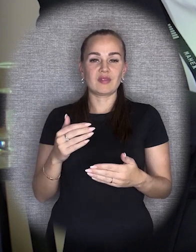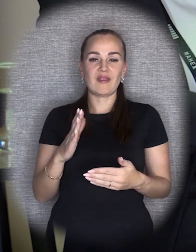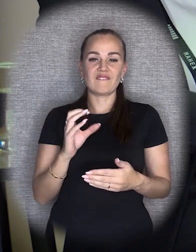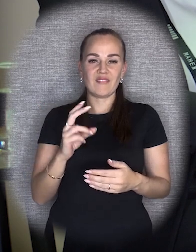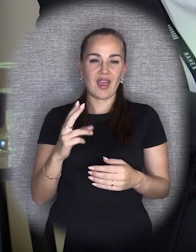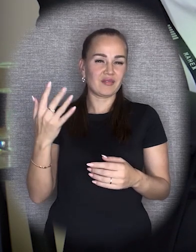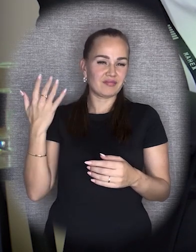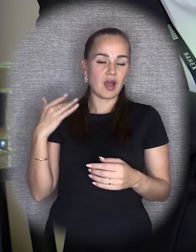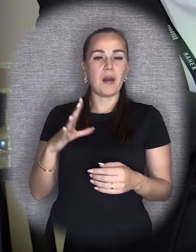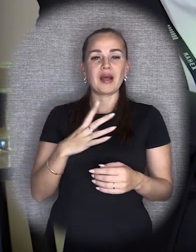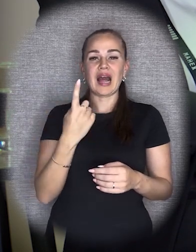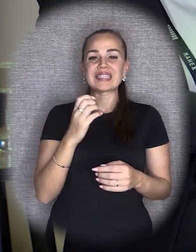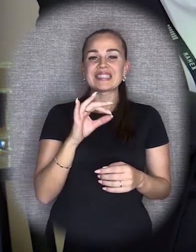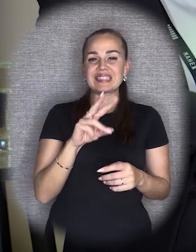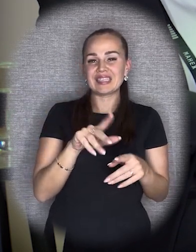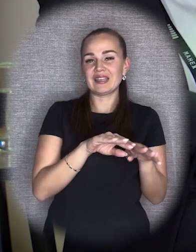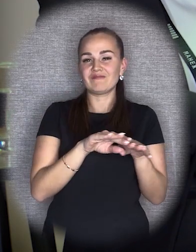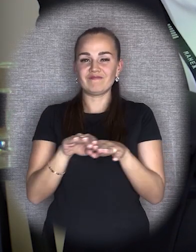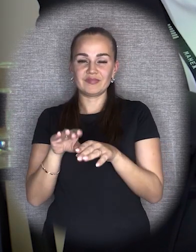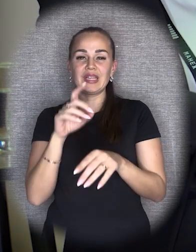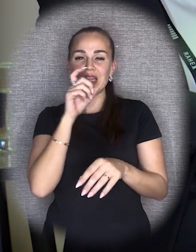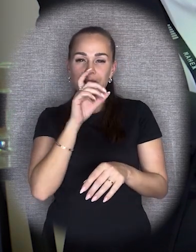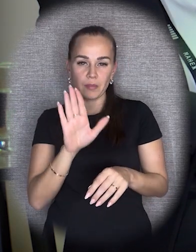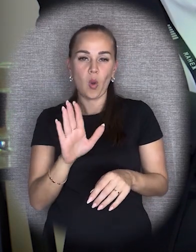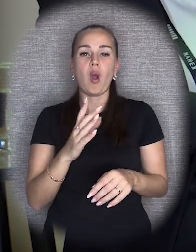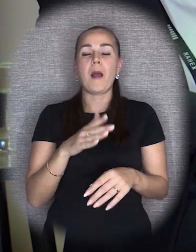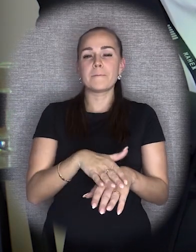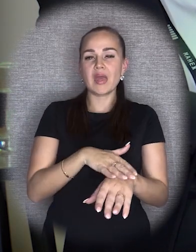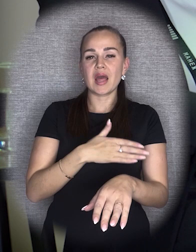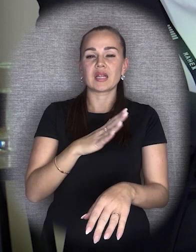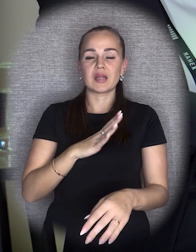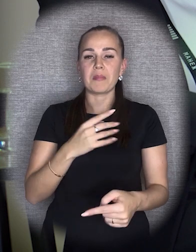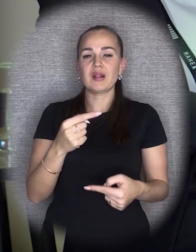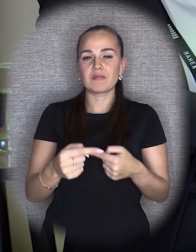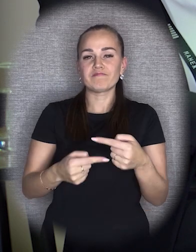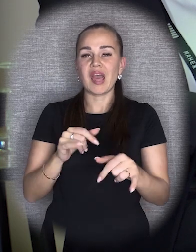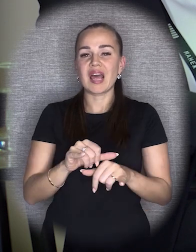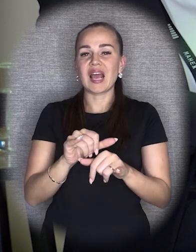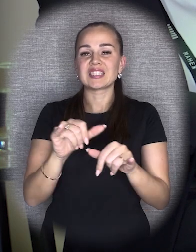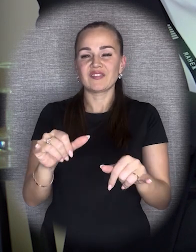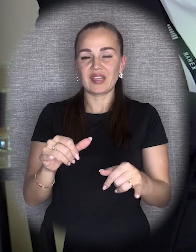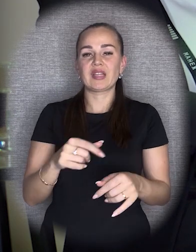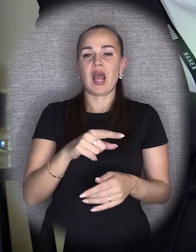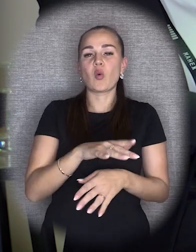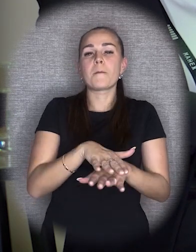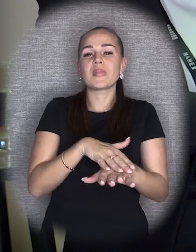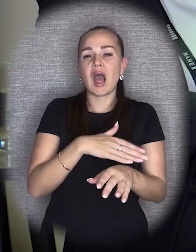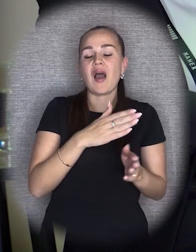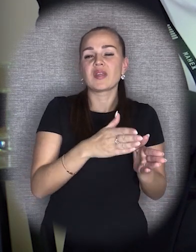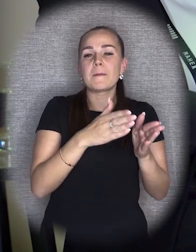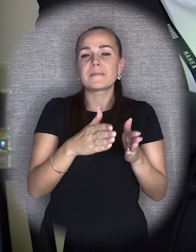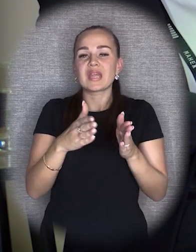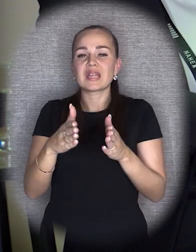едина стилистически. Там медленнее шло ее развитие, стиль из одного в другой перетекал